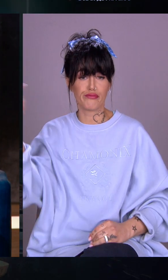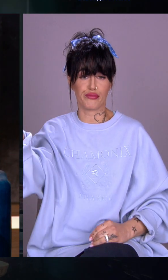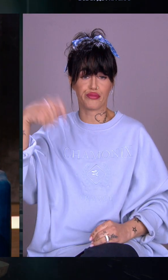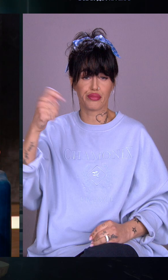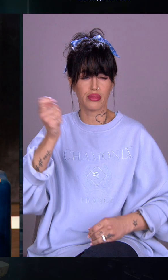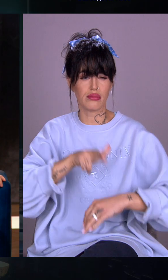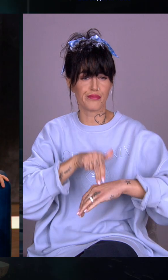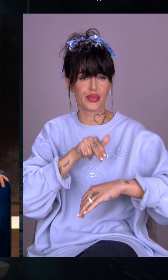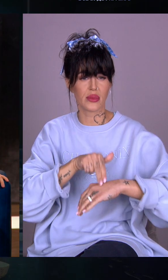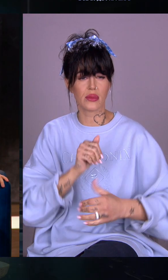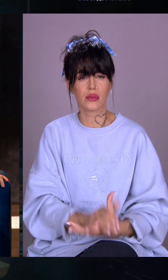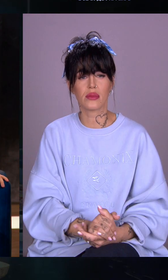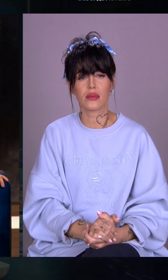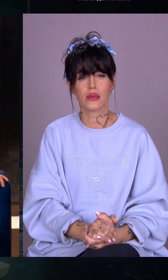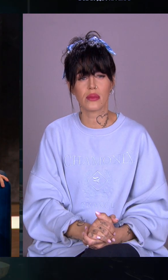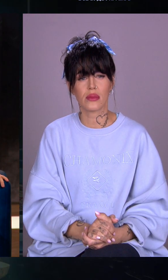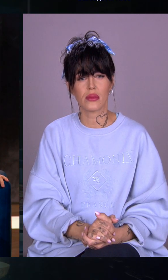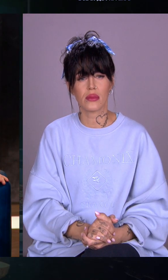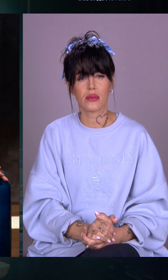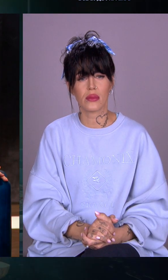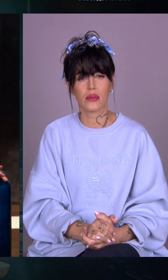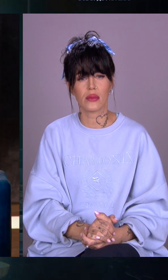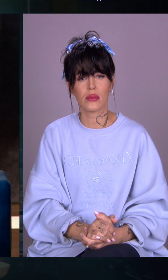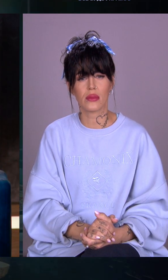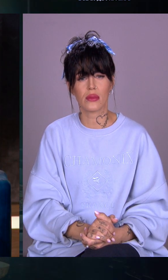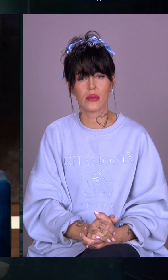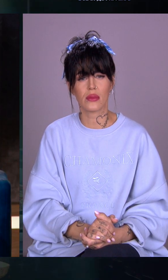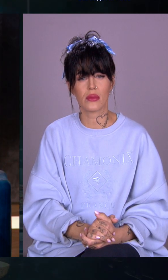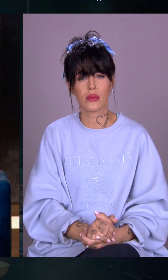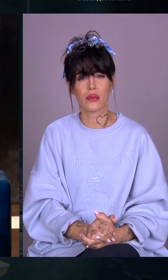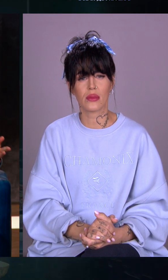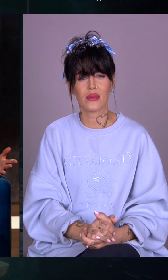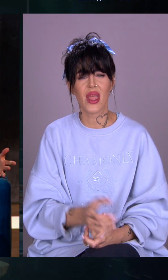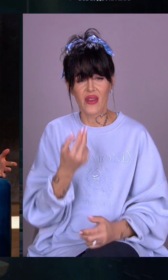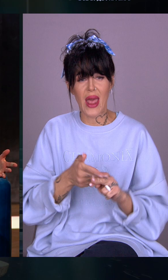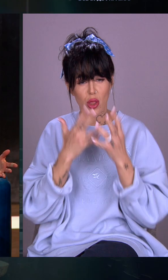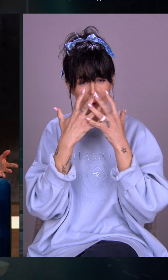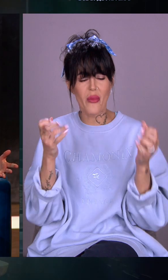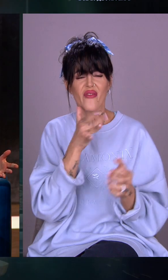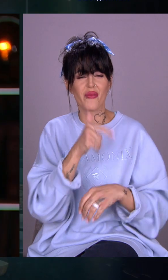понятно, так, це вже було почти майже, ну, майже 23. Ну, 23, ну, рано ж темніє, я ж кажу.